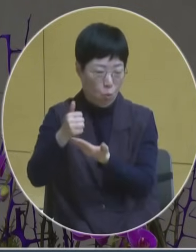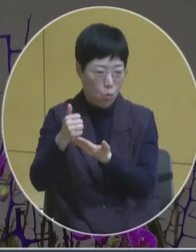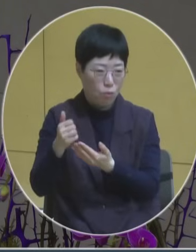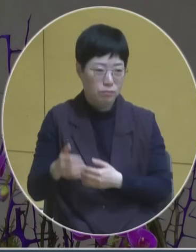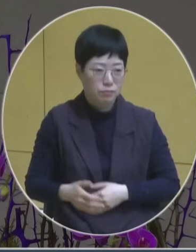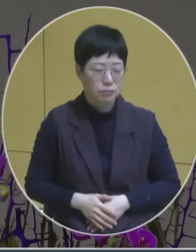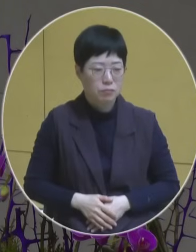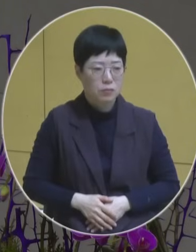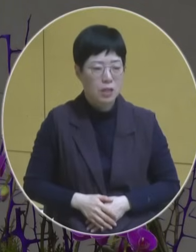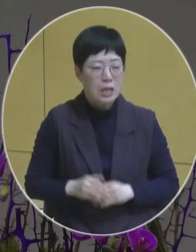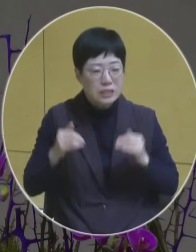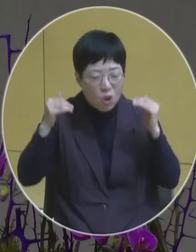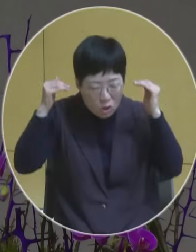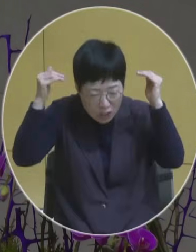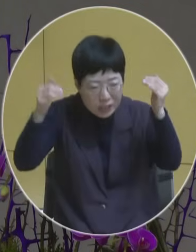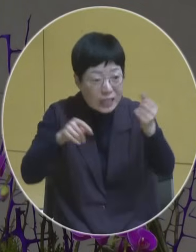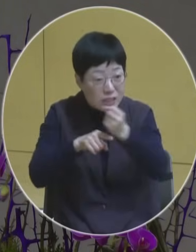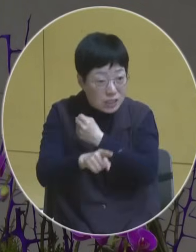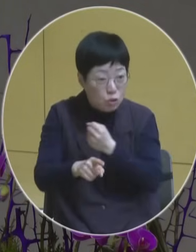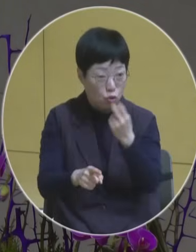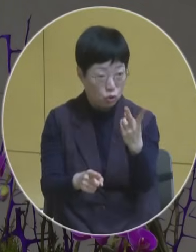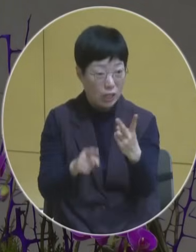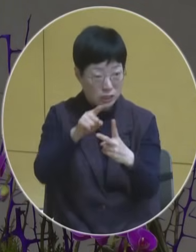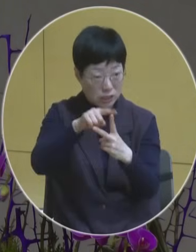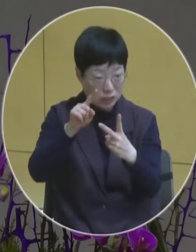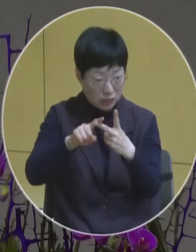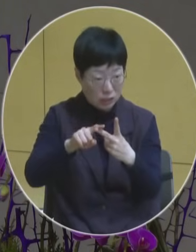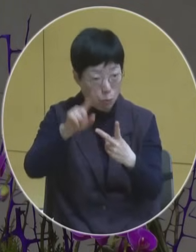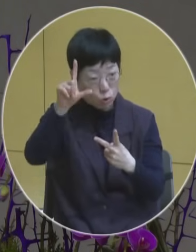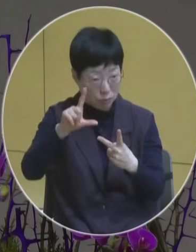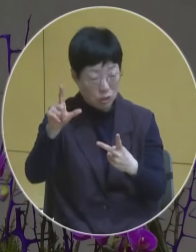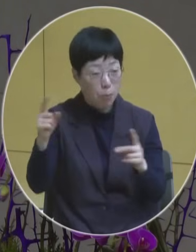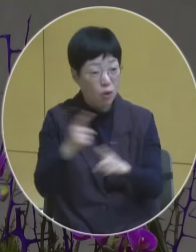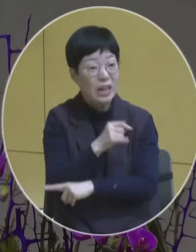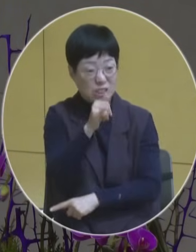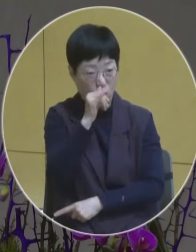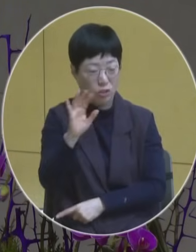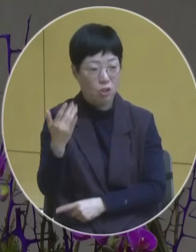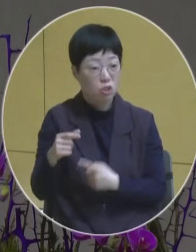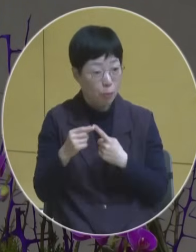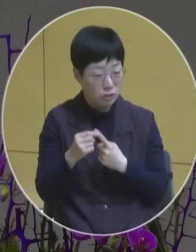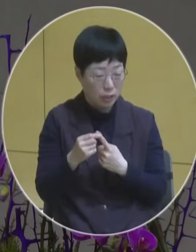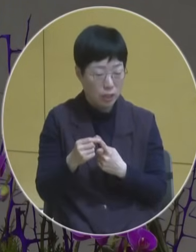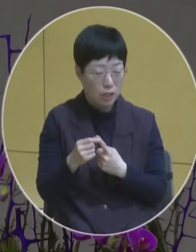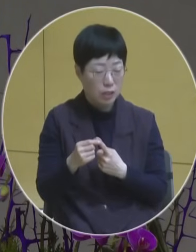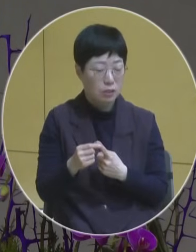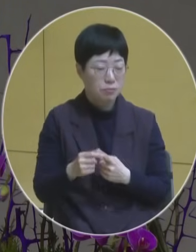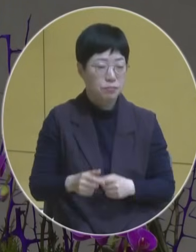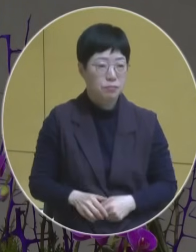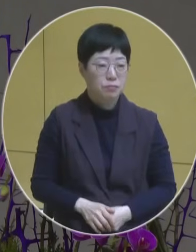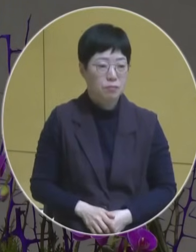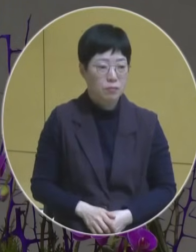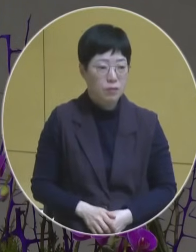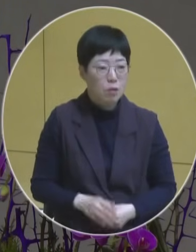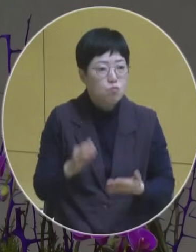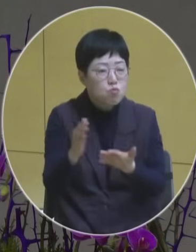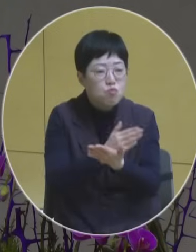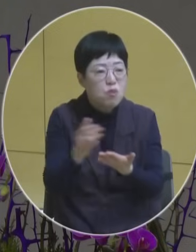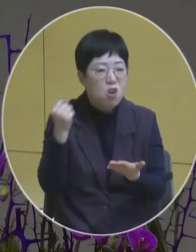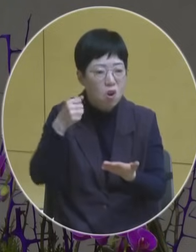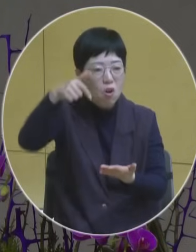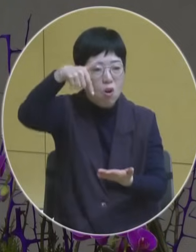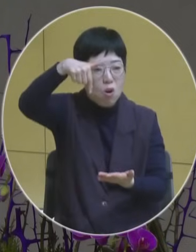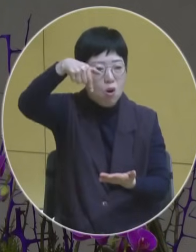그랬어요. 성장했다는 것은 두 가지 면에서 변화가 일어나요. 뭐냐면 첫째는 분별력이